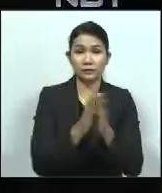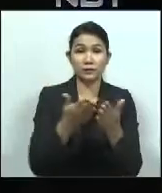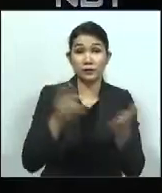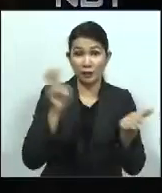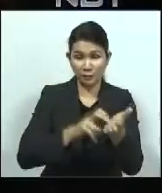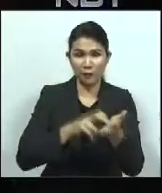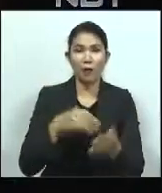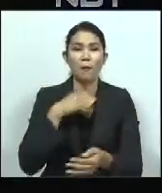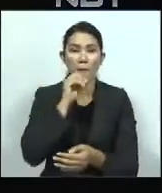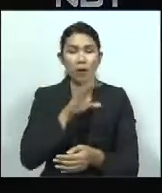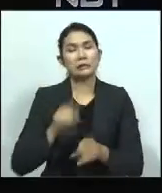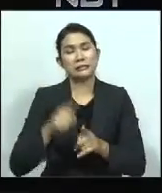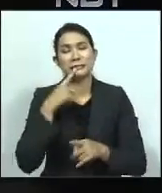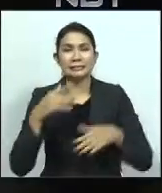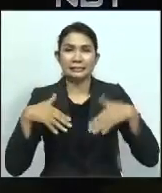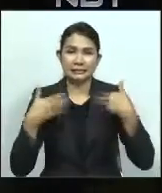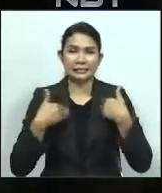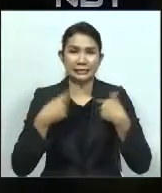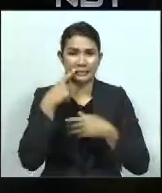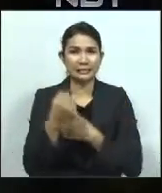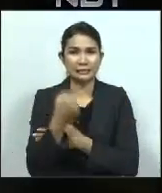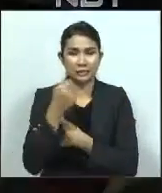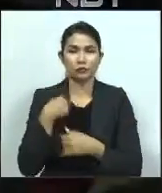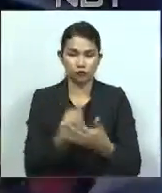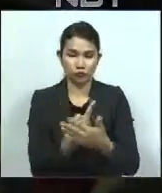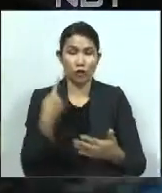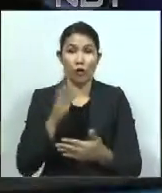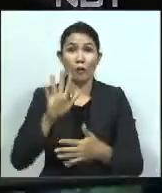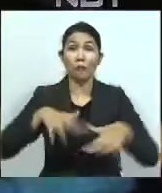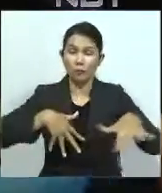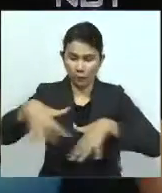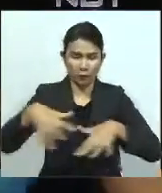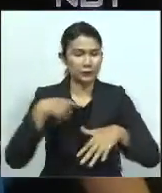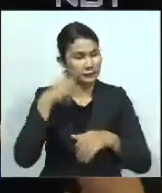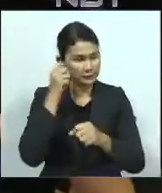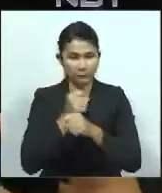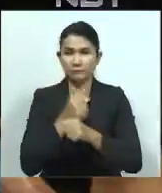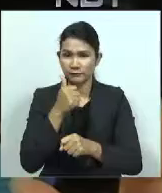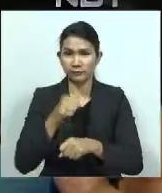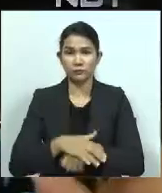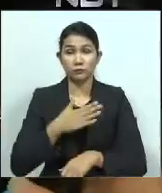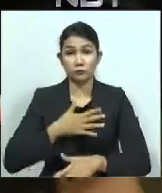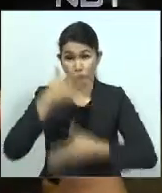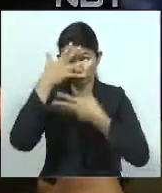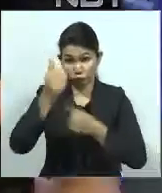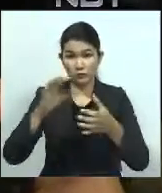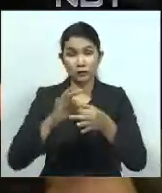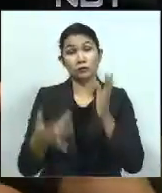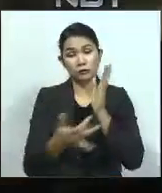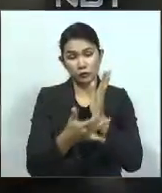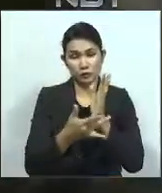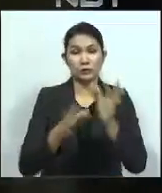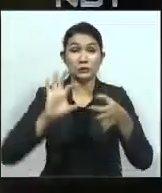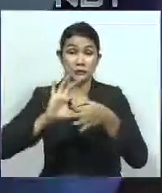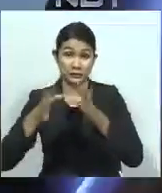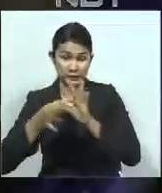ก็บอกว่าดีใจแล้วก็มั่นใจว่าจะทำหน้าที่เป็นตัวแทนของประชาชนอย่างดีที่สุดโดยตนเองสนใจงานด้านเทคโนโลยีและด้าน